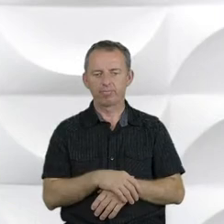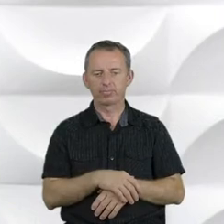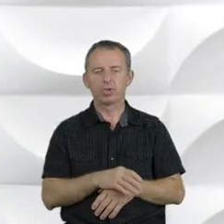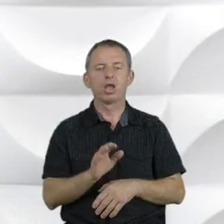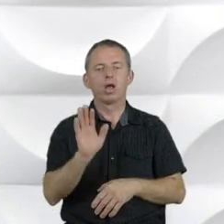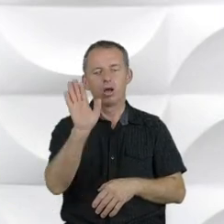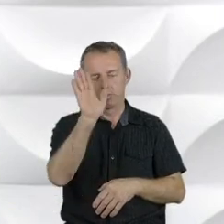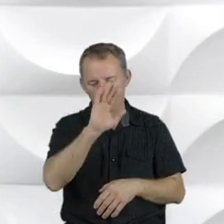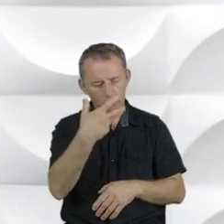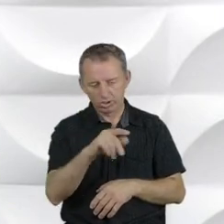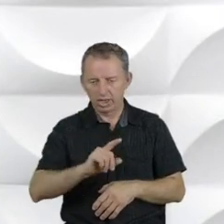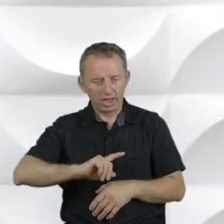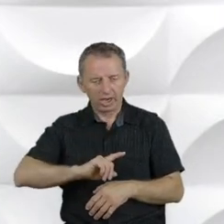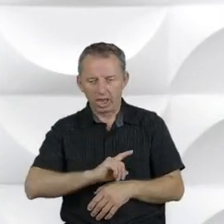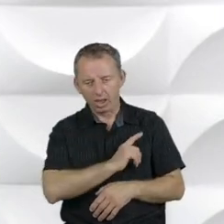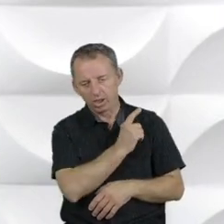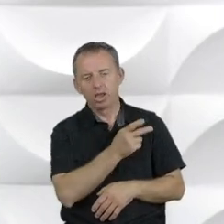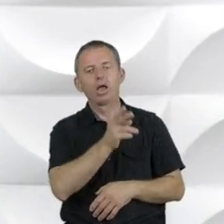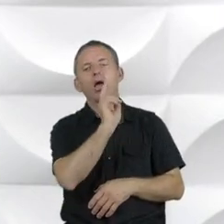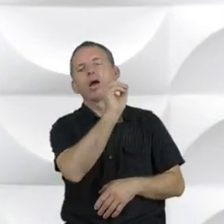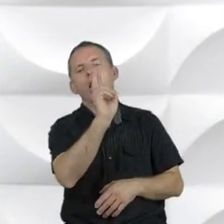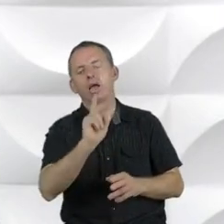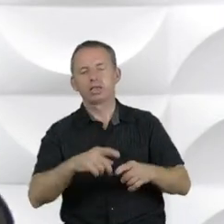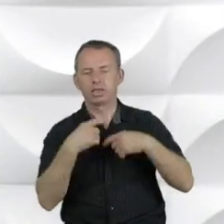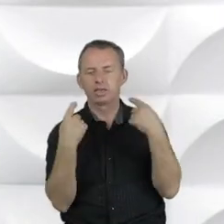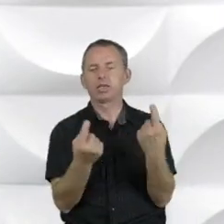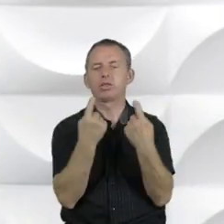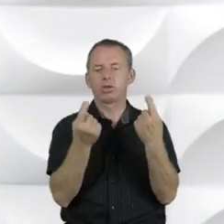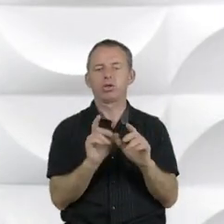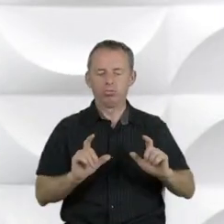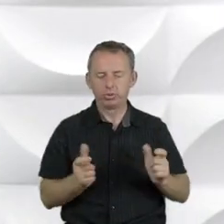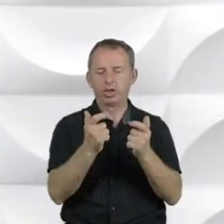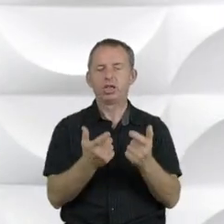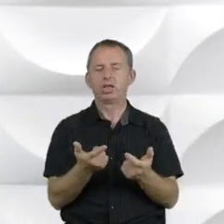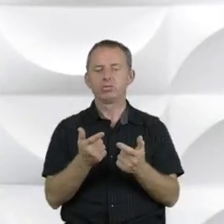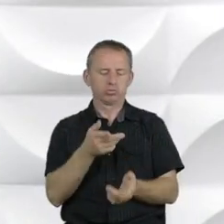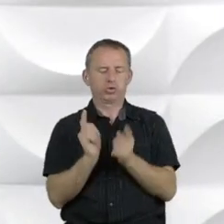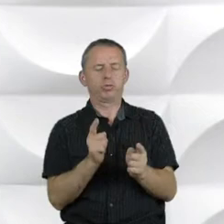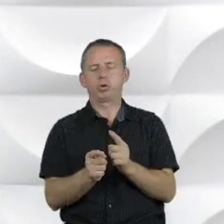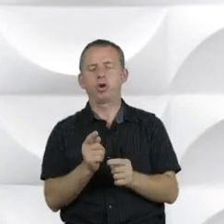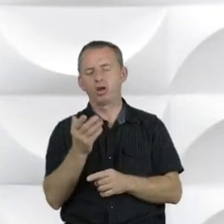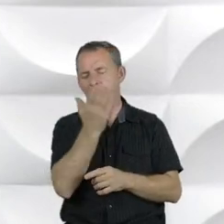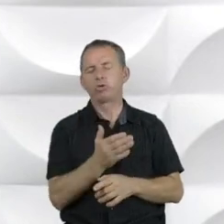Bóg nie reaguje w każdym przypadku tak gwałtownie.